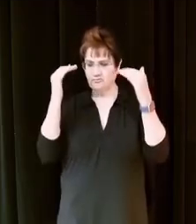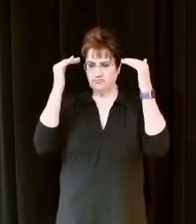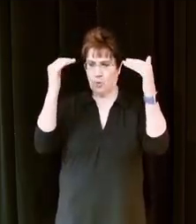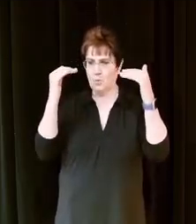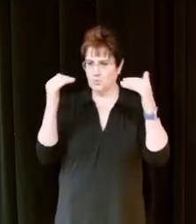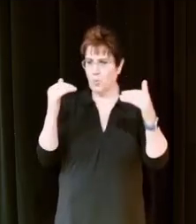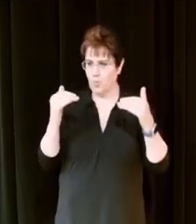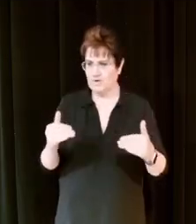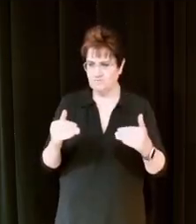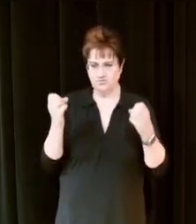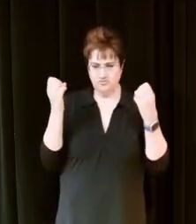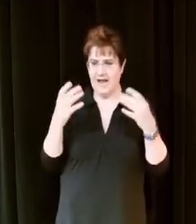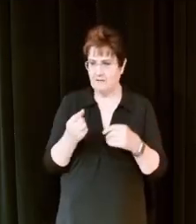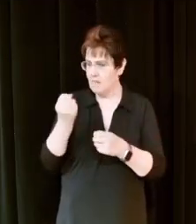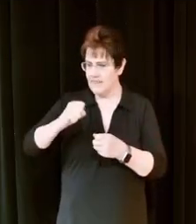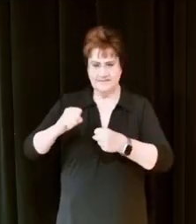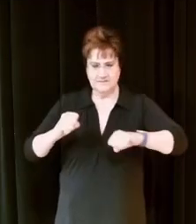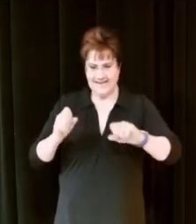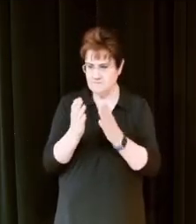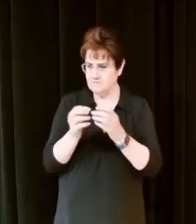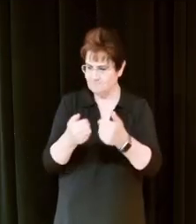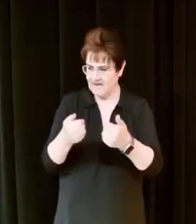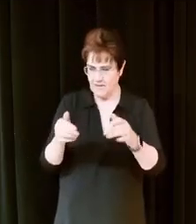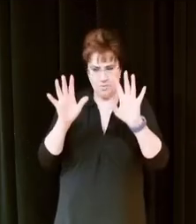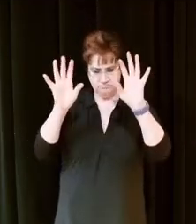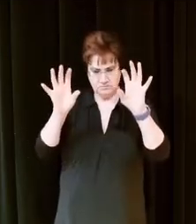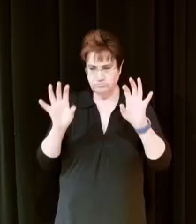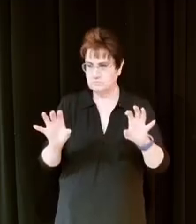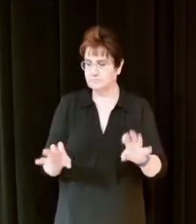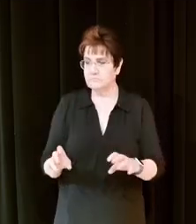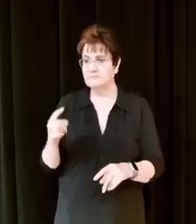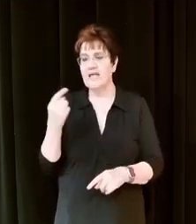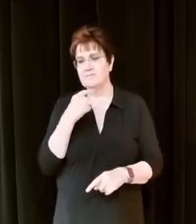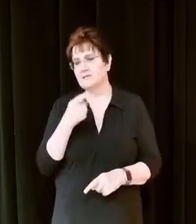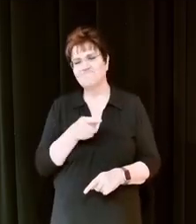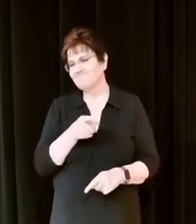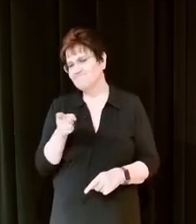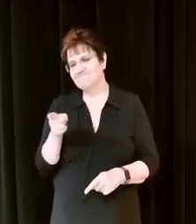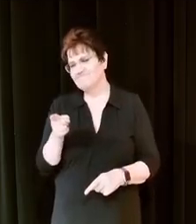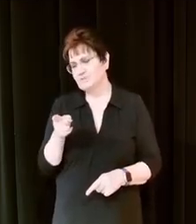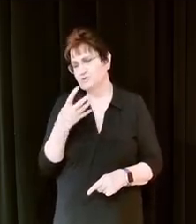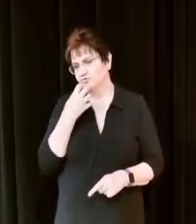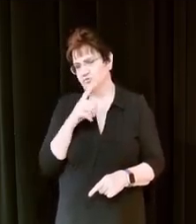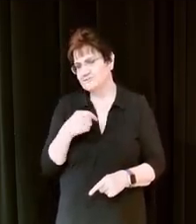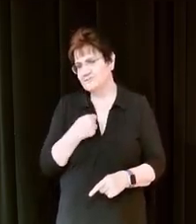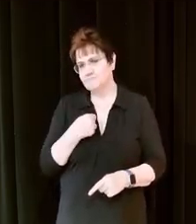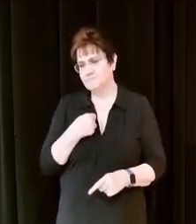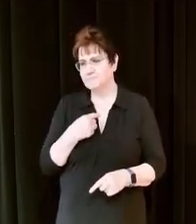diese starke Trennung zwischen links, rechts. So, und das war für sie etwas, wo sie gesagt hat, nee, das will ich so nicht. Okay.